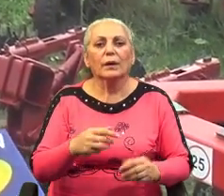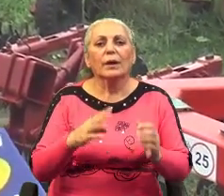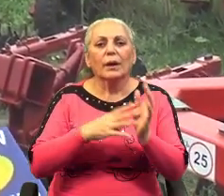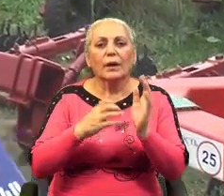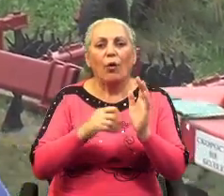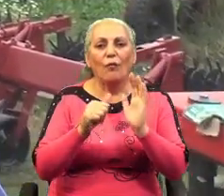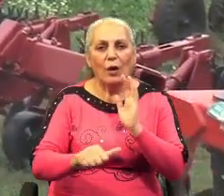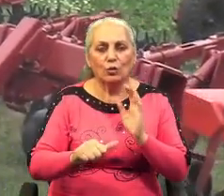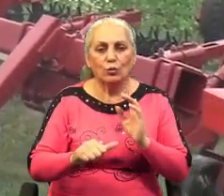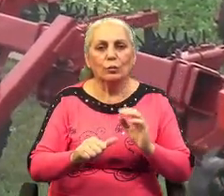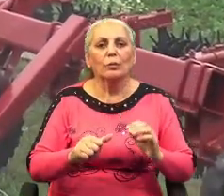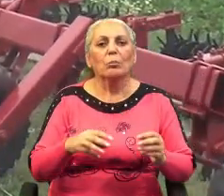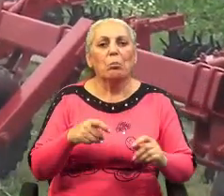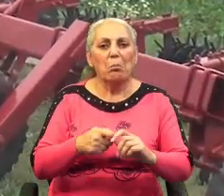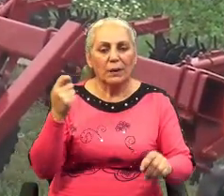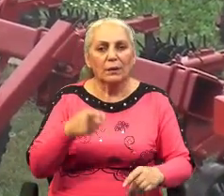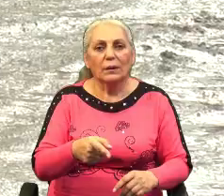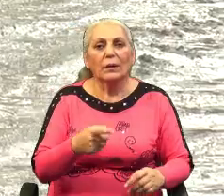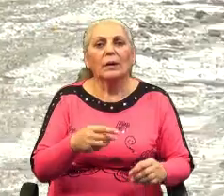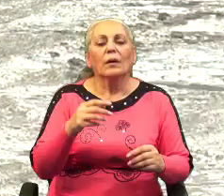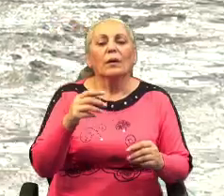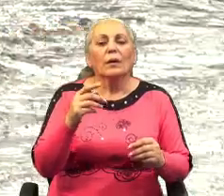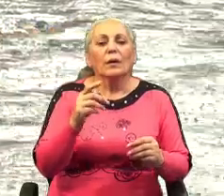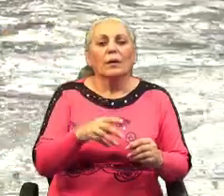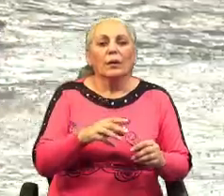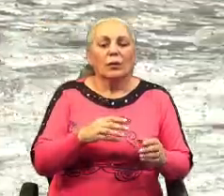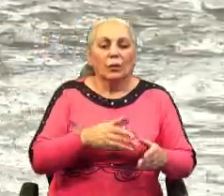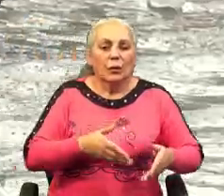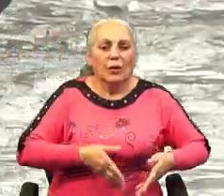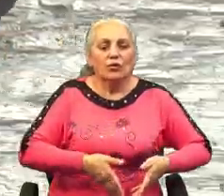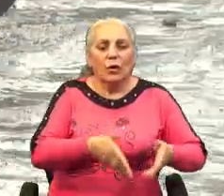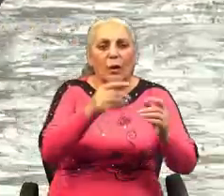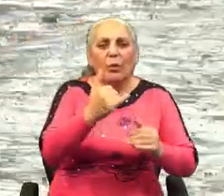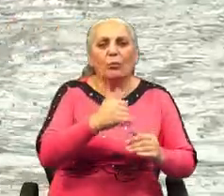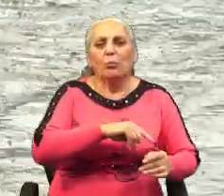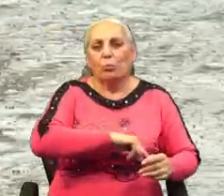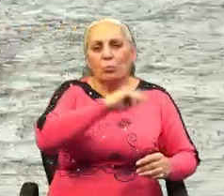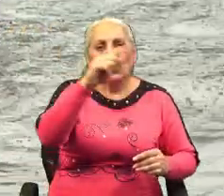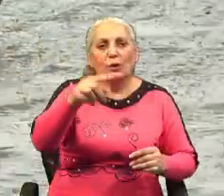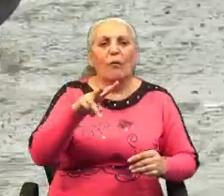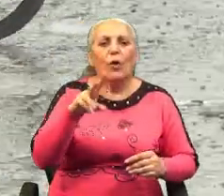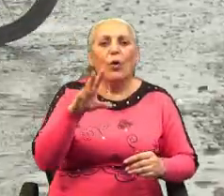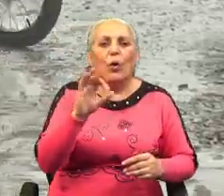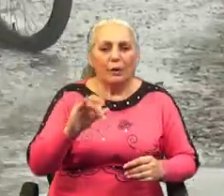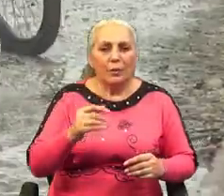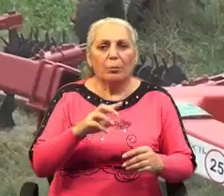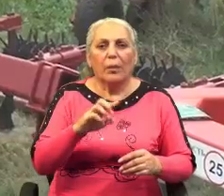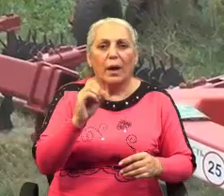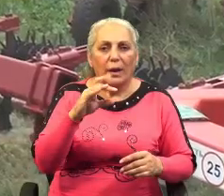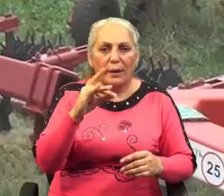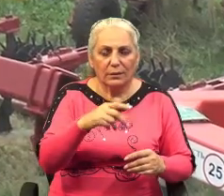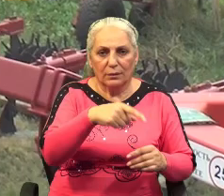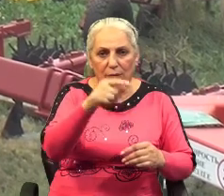է, Մայրուղուց դեպի Աշոտ երկաթ Լոռի բերդ քաղաքատեղի, հիմնականում ծառերի